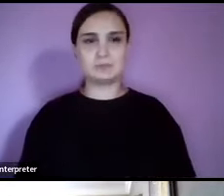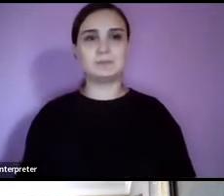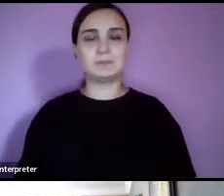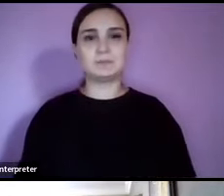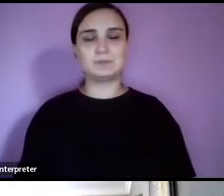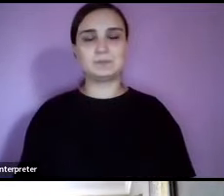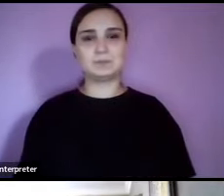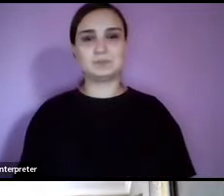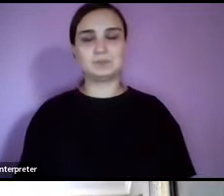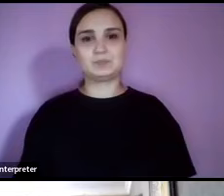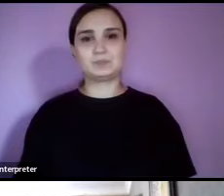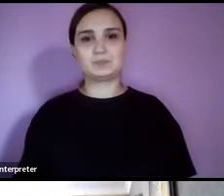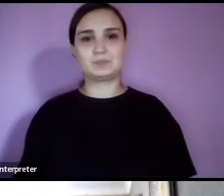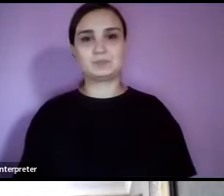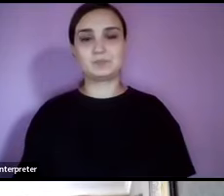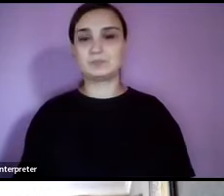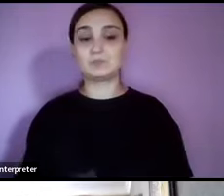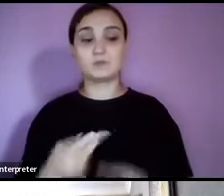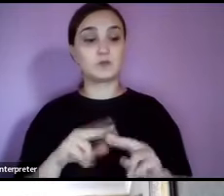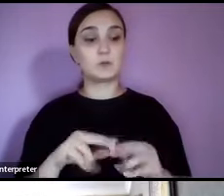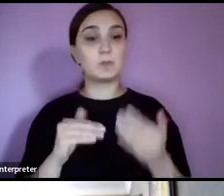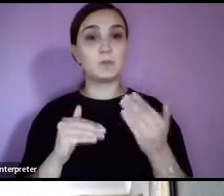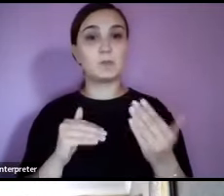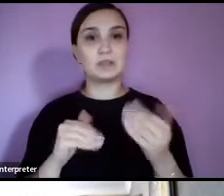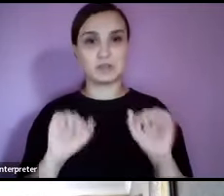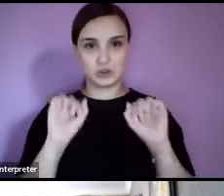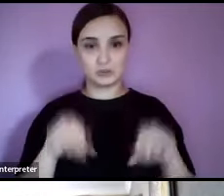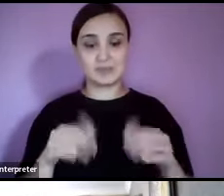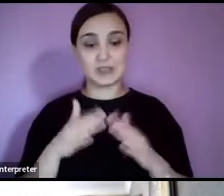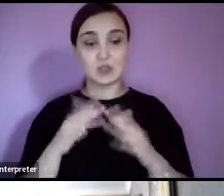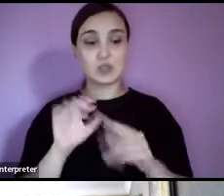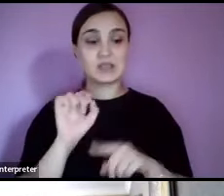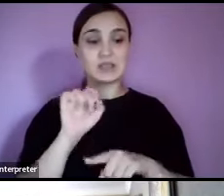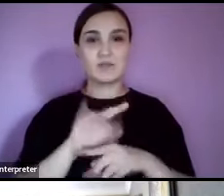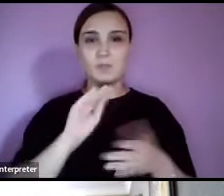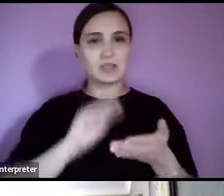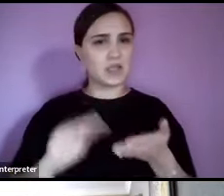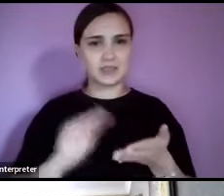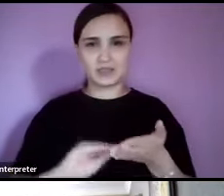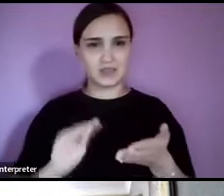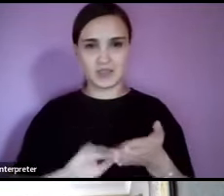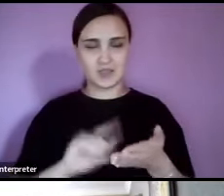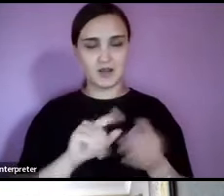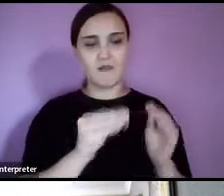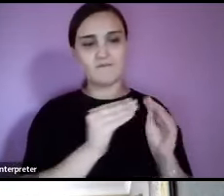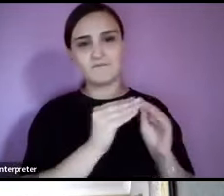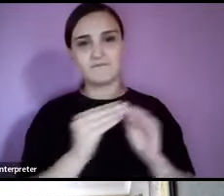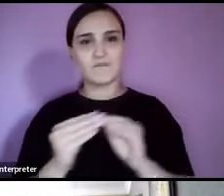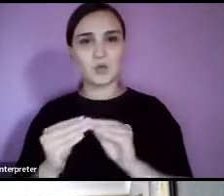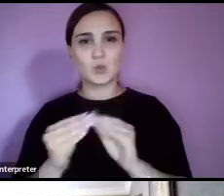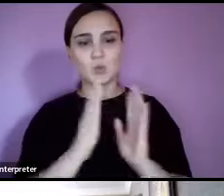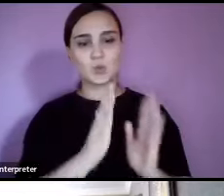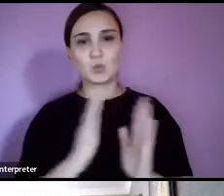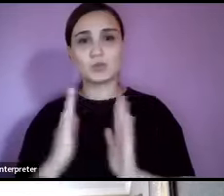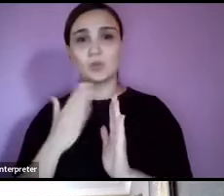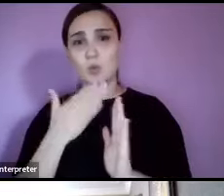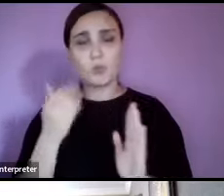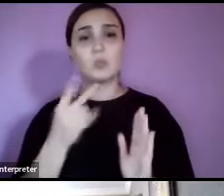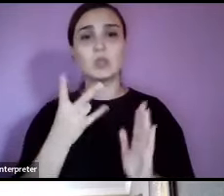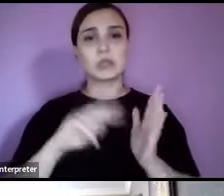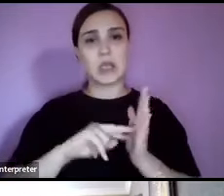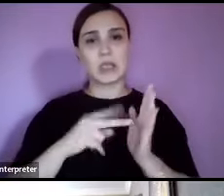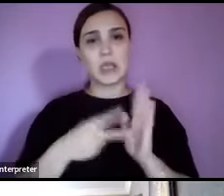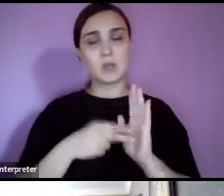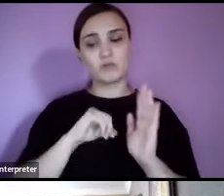დატვირთულები. ამიტომ მათთან შეიძლება საშინაო დავალების დაწერა არ იყოს რუტინით გაწერილი, მაგრამ უბრალოდ დაგეგმოთ ის რომ სკოლის